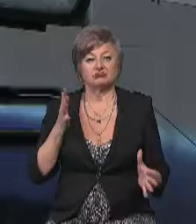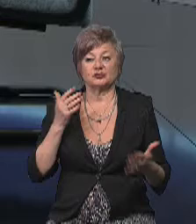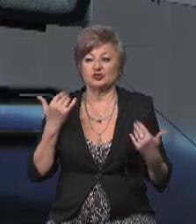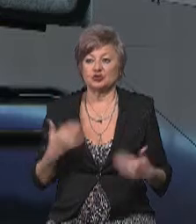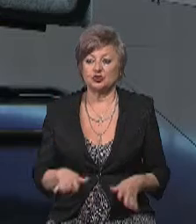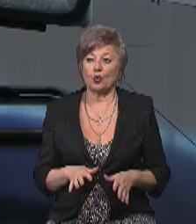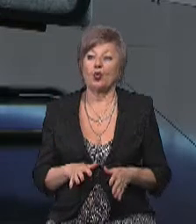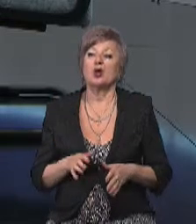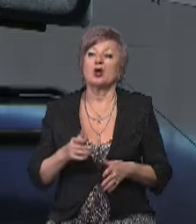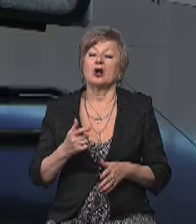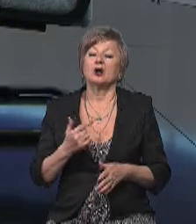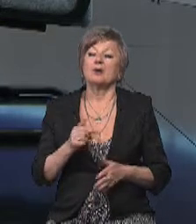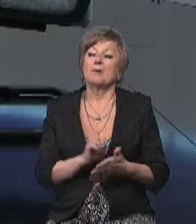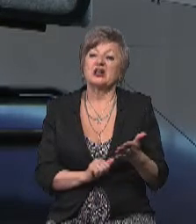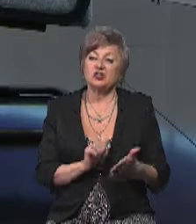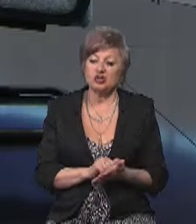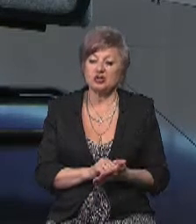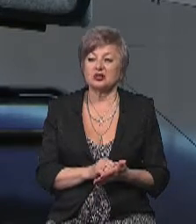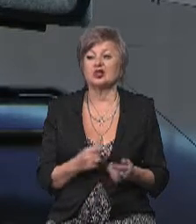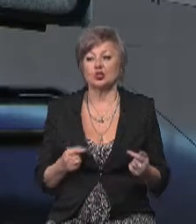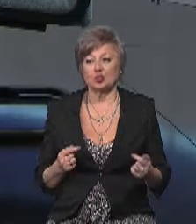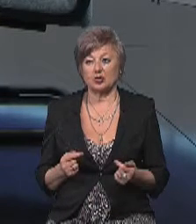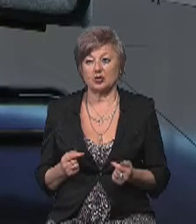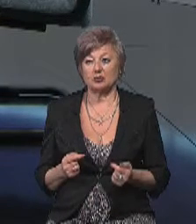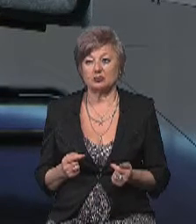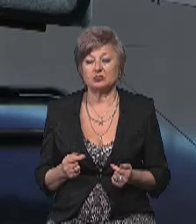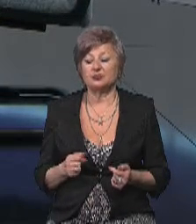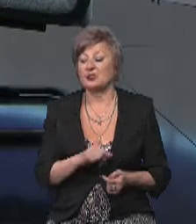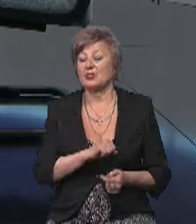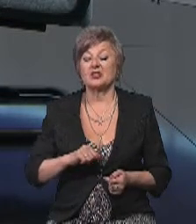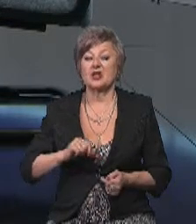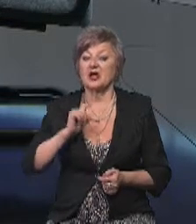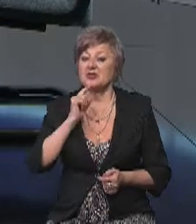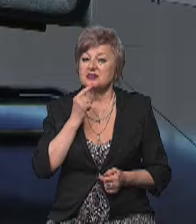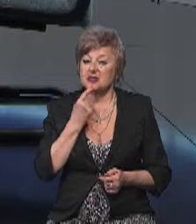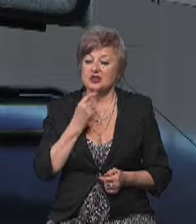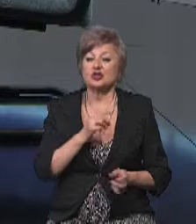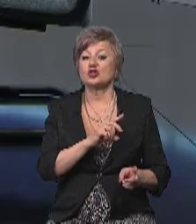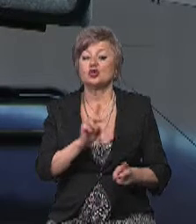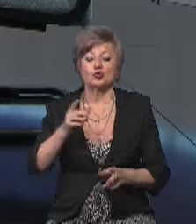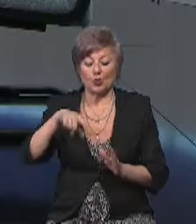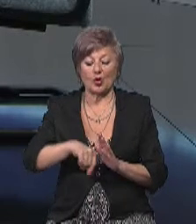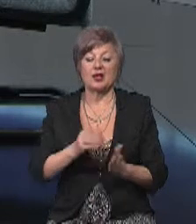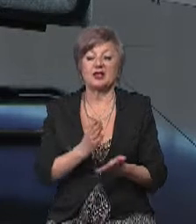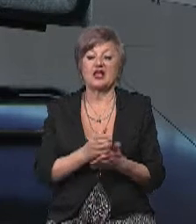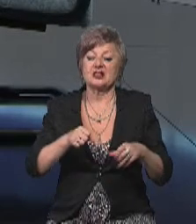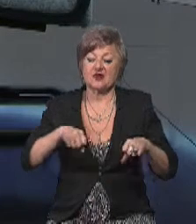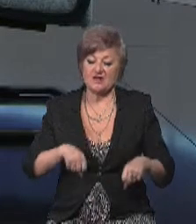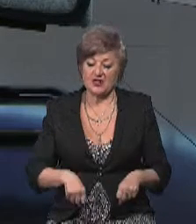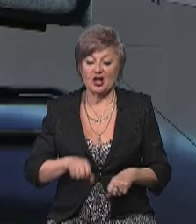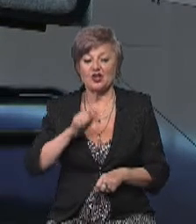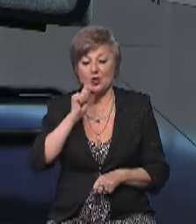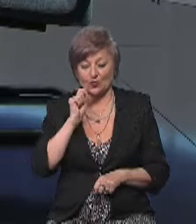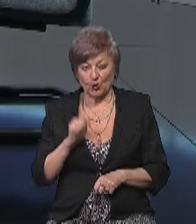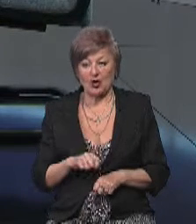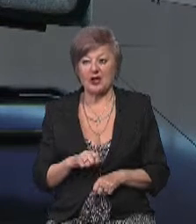і мотивами, і всім іншим. Тому найскладніше для тих, хто є у владі, і в Україні, і не